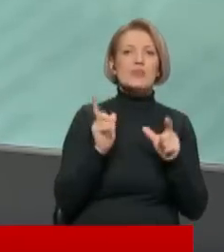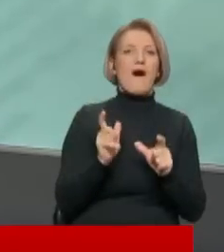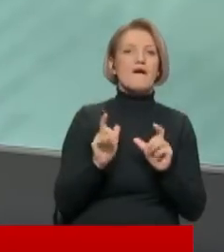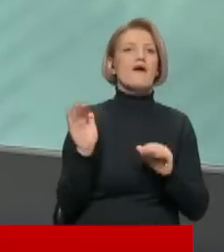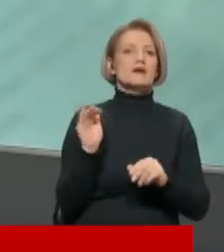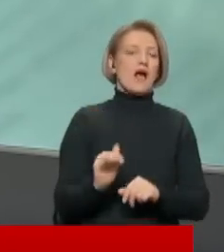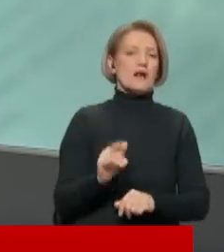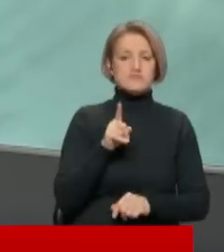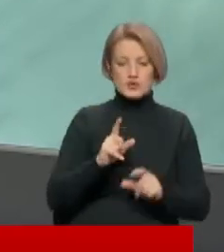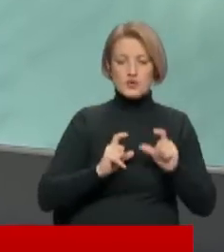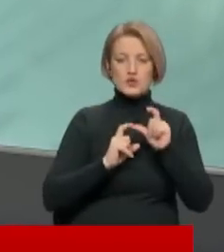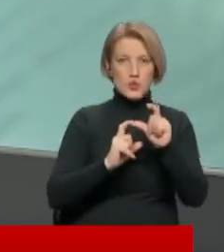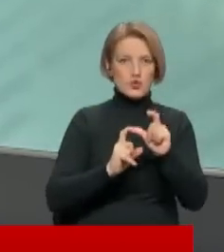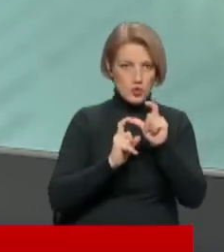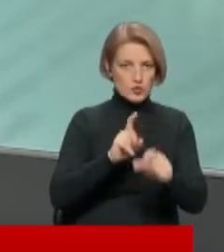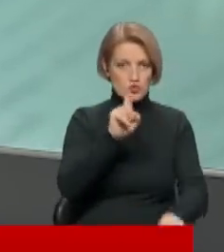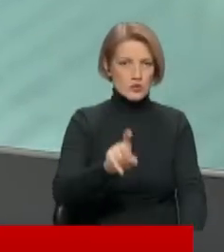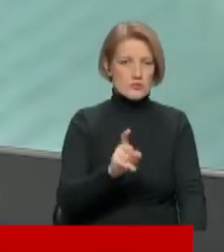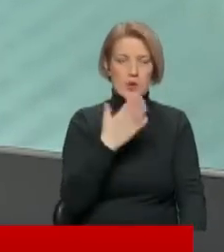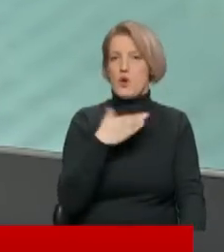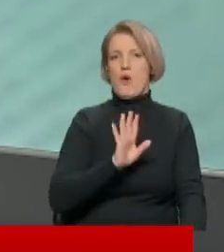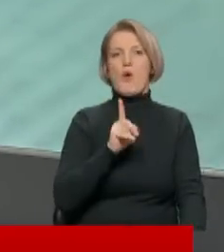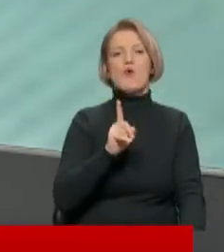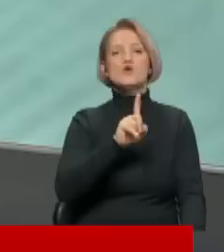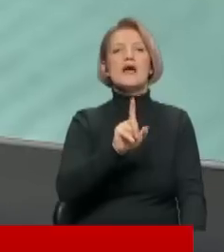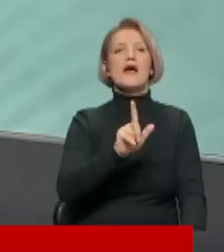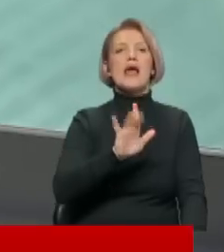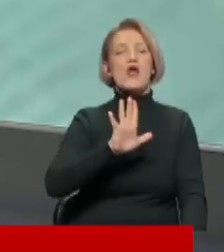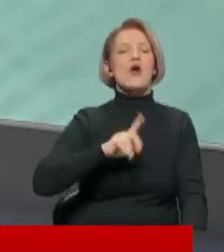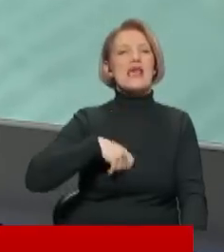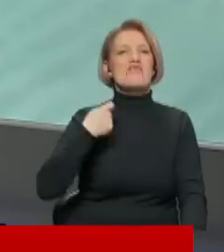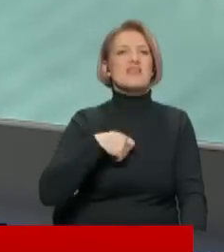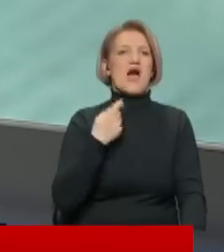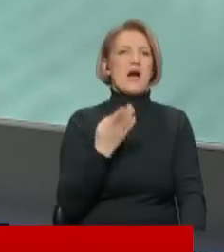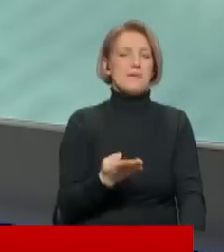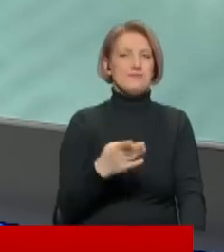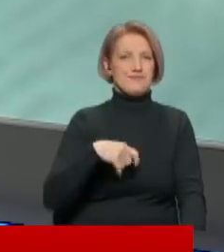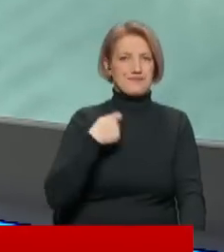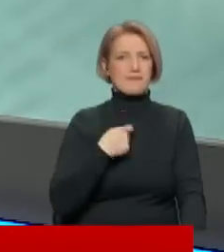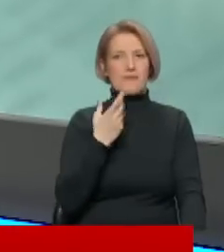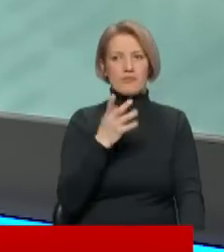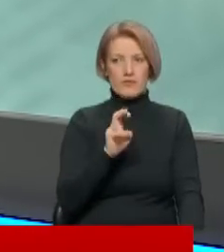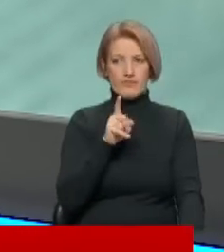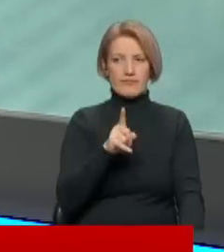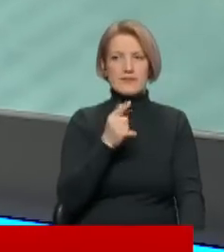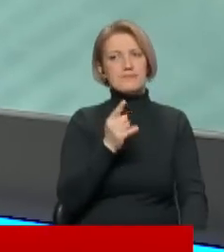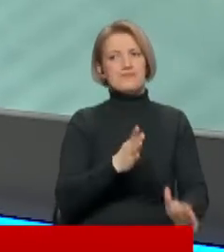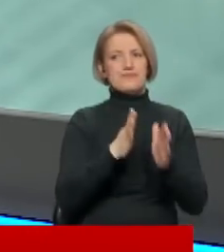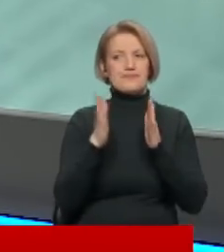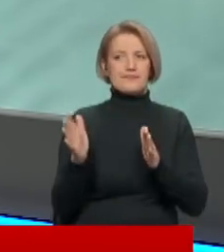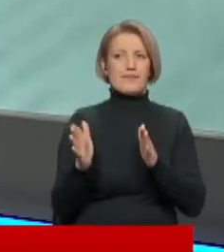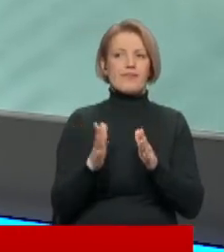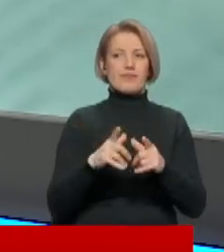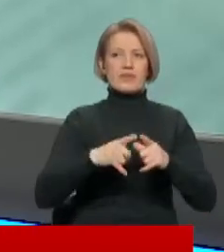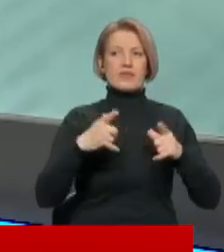geldi bu soru soruldu mu Yok o soruya gerek yok ama iftira Hani iftira konusu o kısmı biraz daha böyle